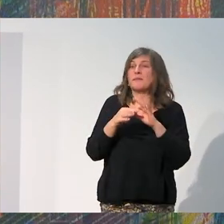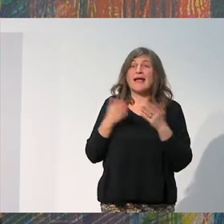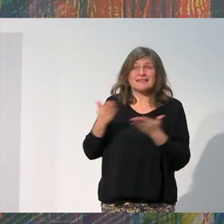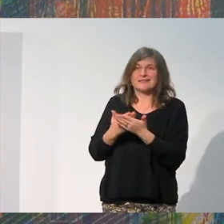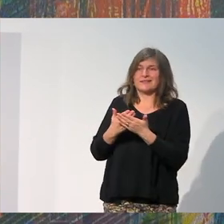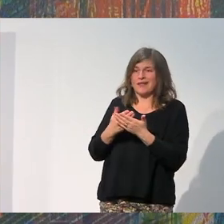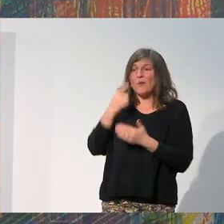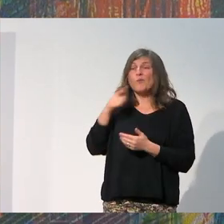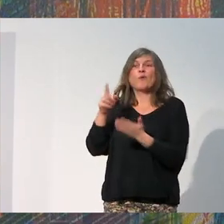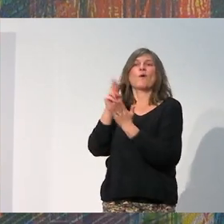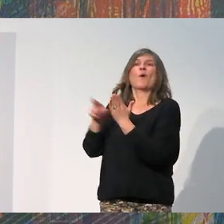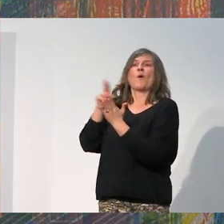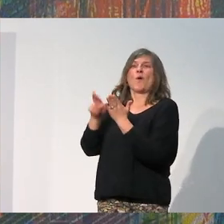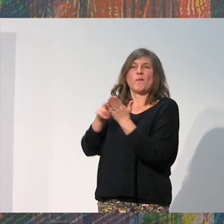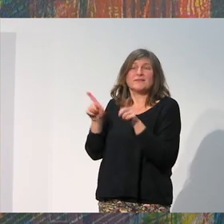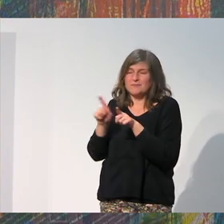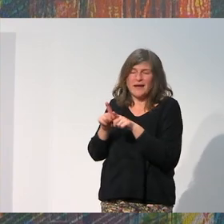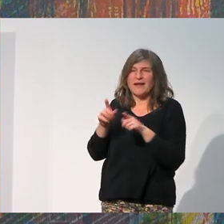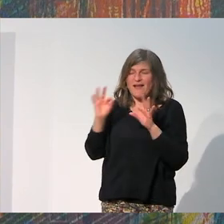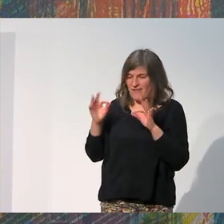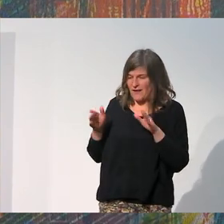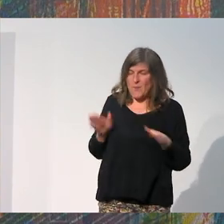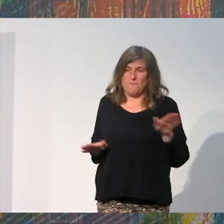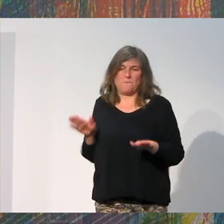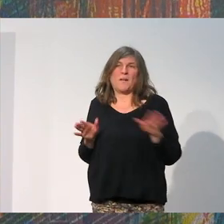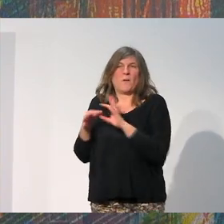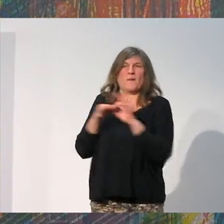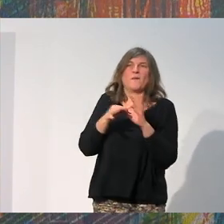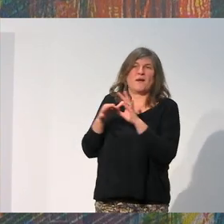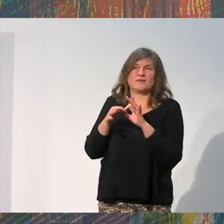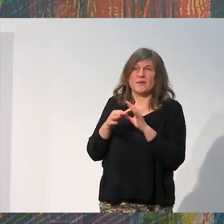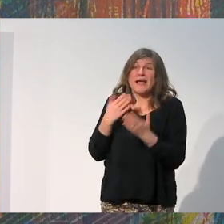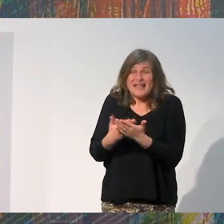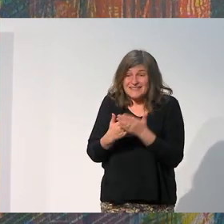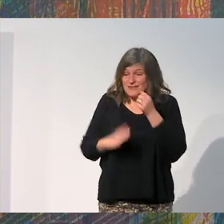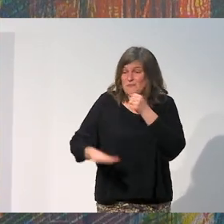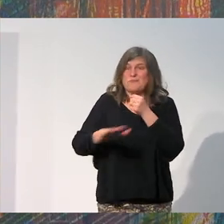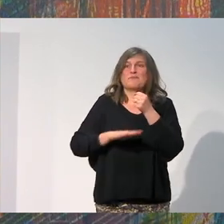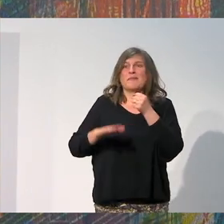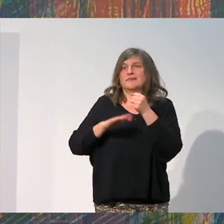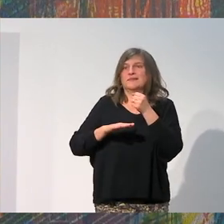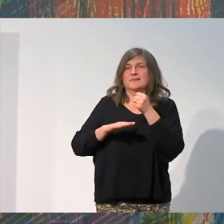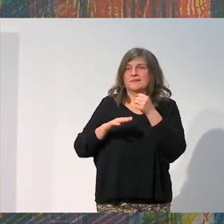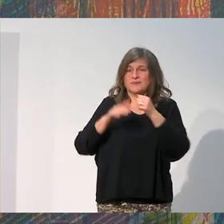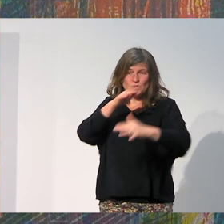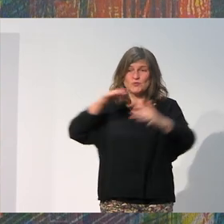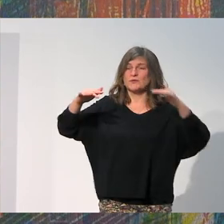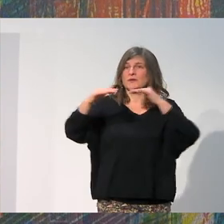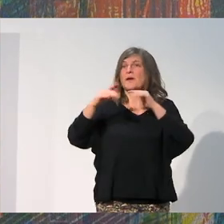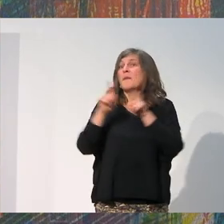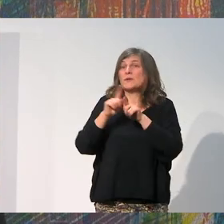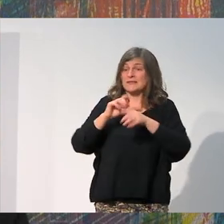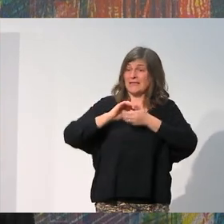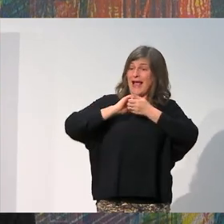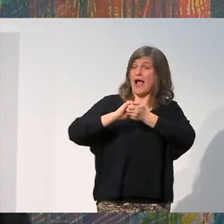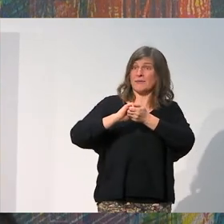ça fonctionne pour les besoins pratiques que les gens ont. Et c'est d'abord ça, le fondement de la vie sociale, de l'amitié, de l'histoire qu'on peut avoir avec